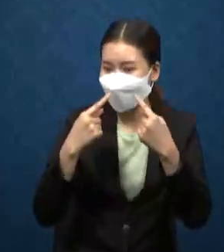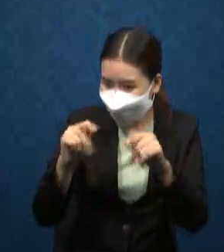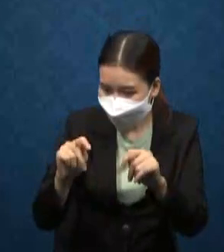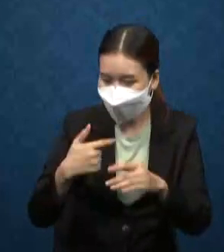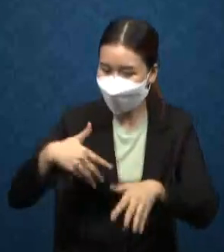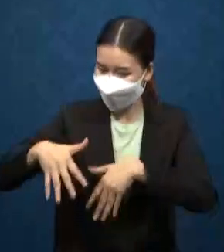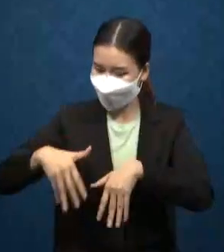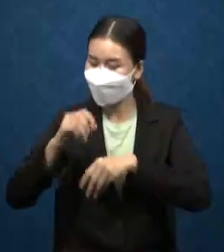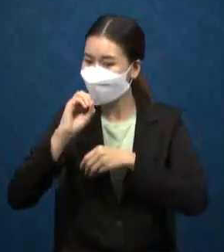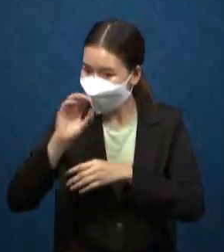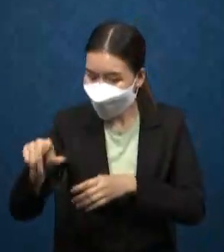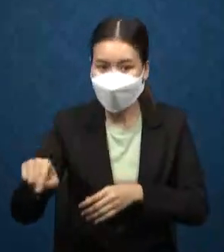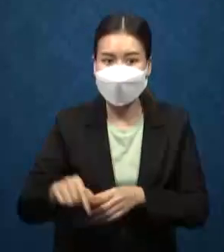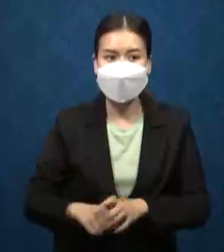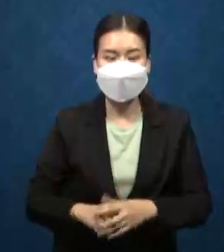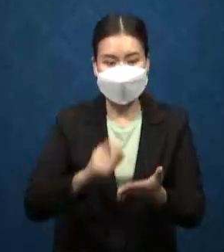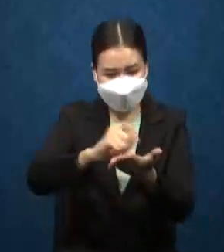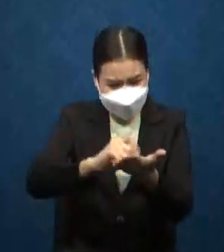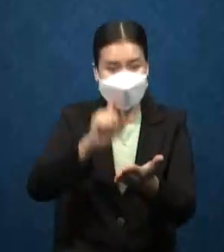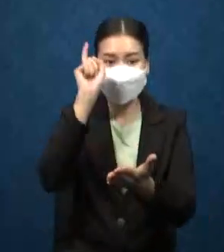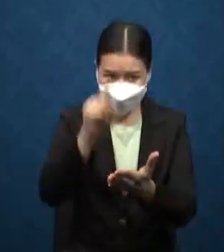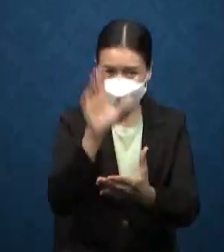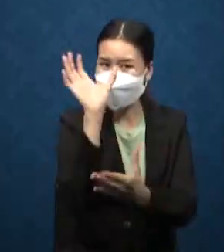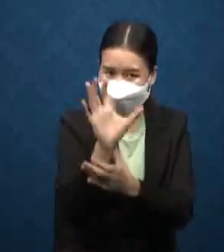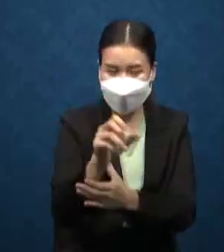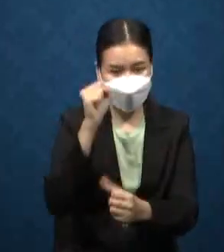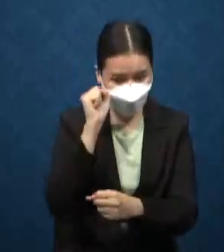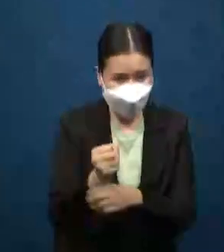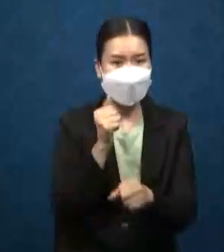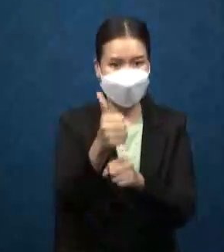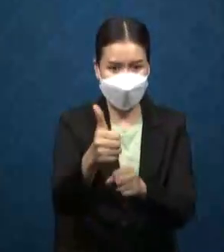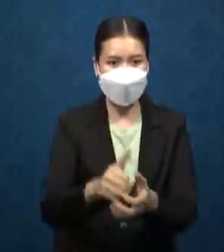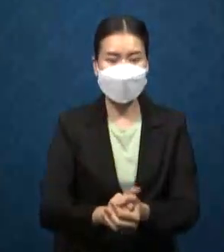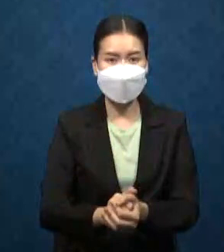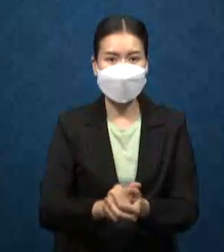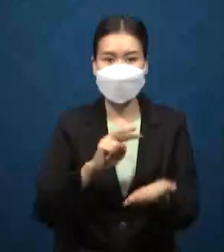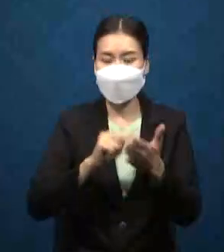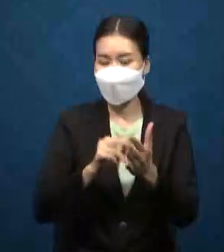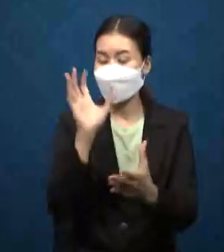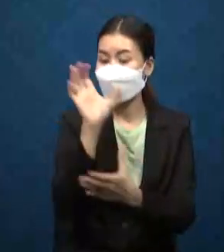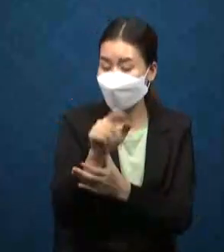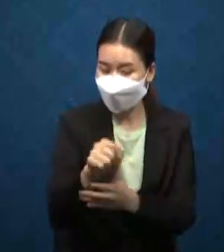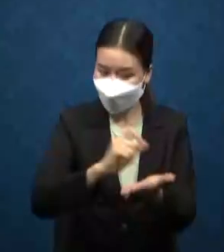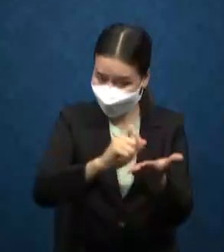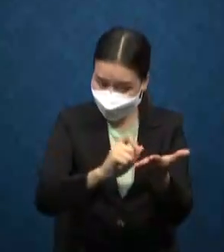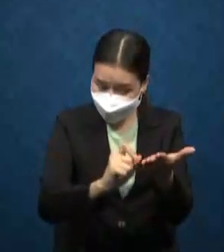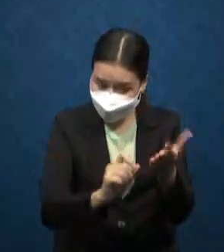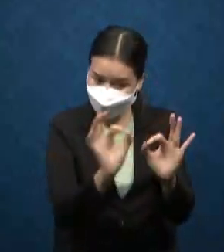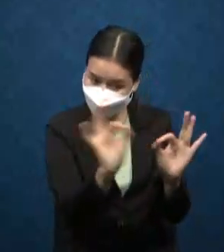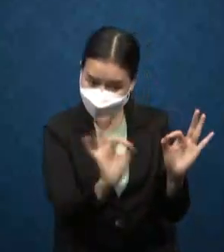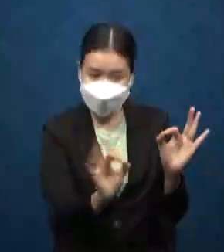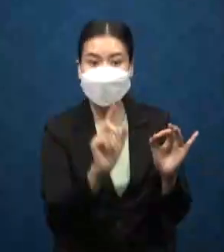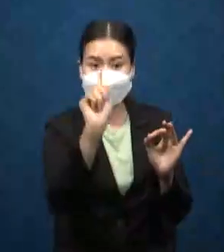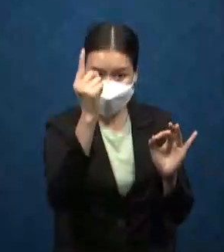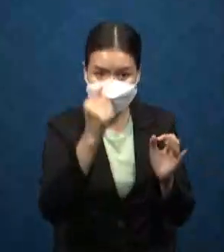ต่อประชาชนอย่างนี้ไม่ได้เขียนแล้วมันต้องบังคับได้มันบังคับได้ในระดับใดนั้นต้องไปเขียนภาษามันใหม่ขอ